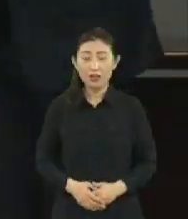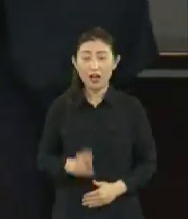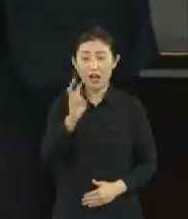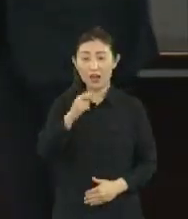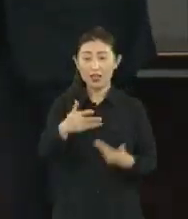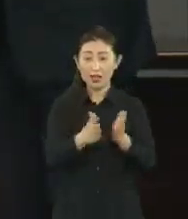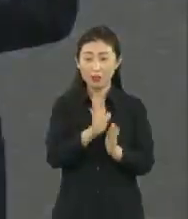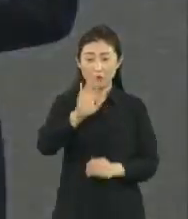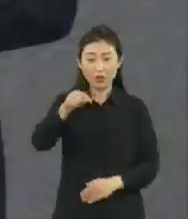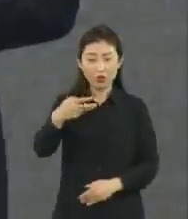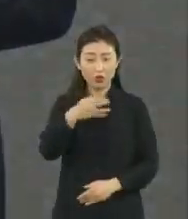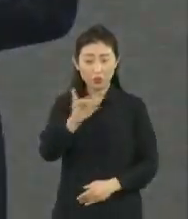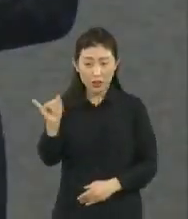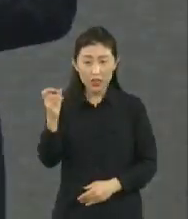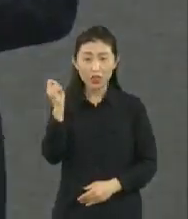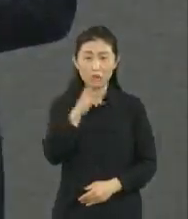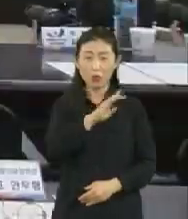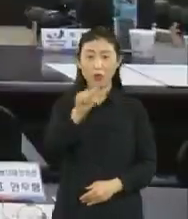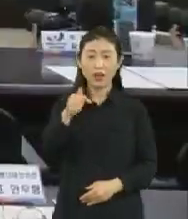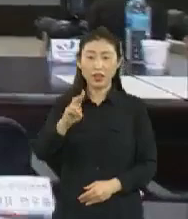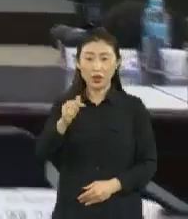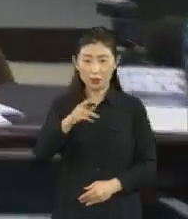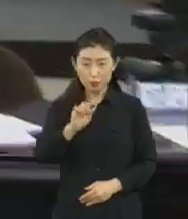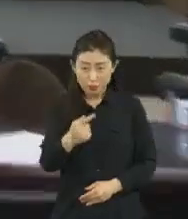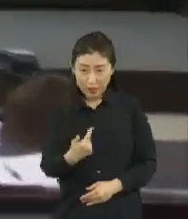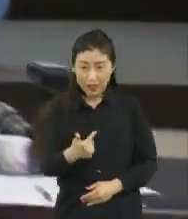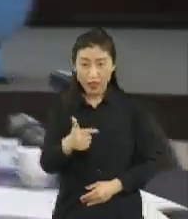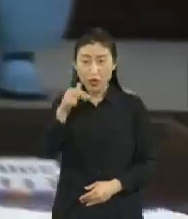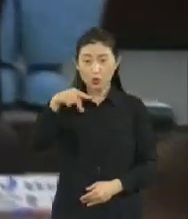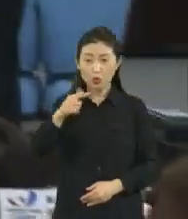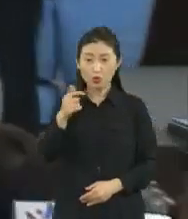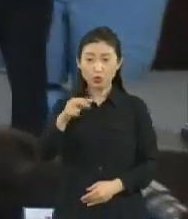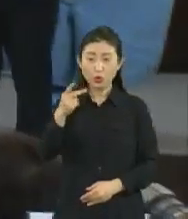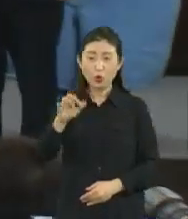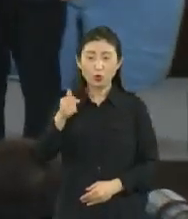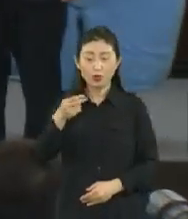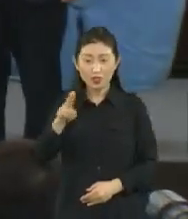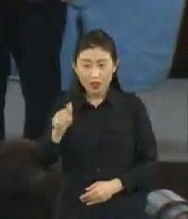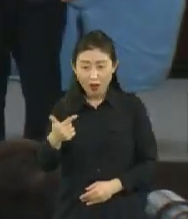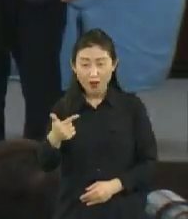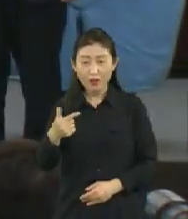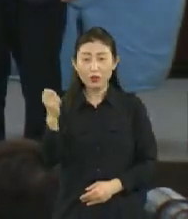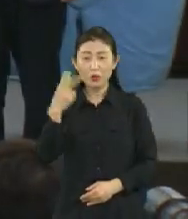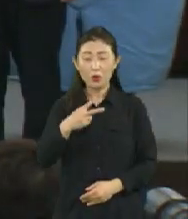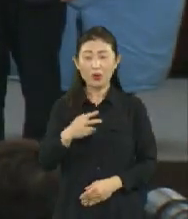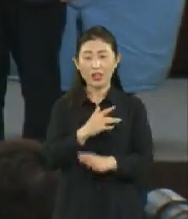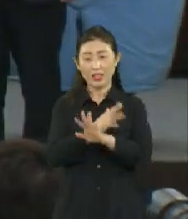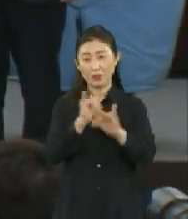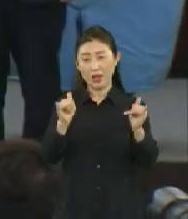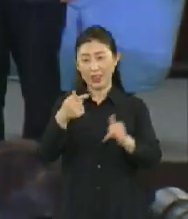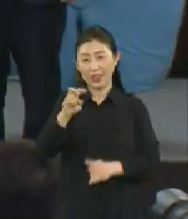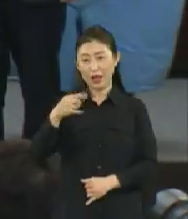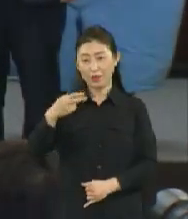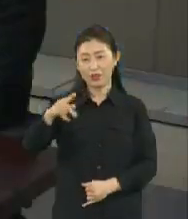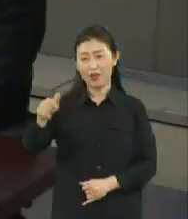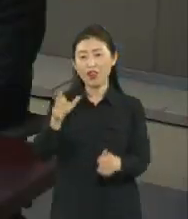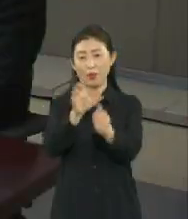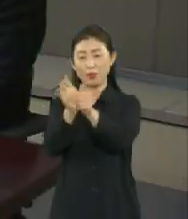그룹 B2B를 비롯해 가수 박상민과 배우 손우영녀, 문희경, 개그맨 남인석 등이 박람회 홍보를